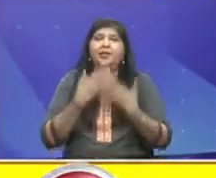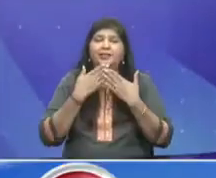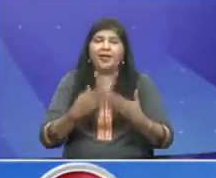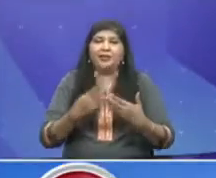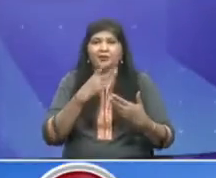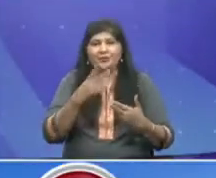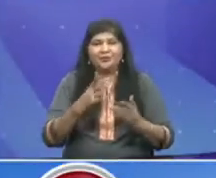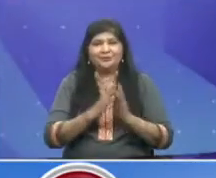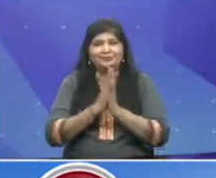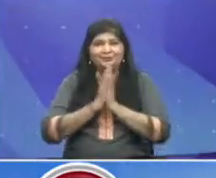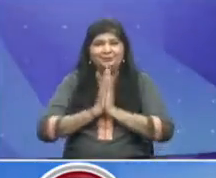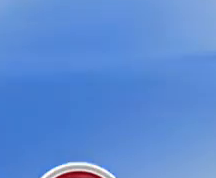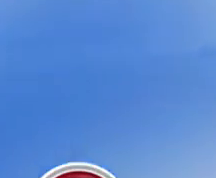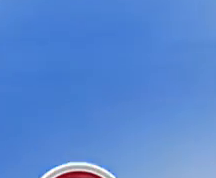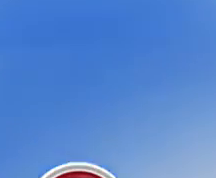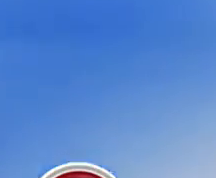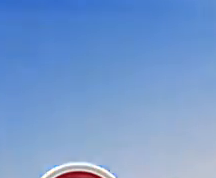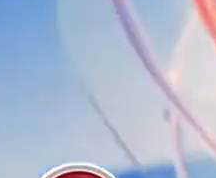धन्यवाद।